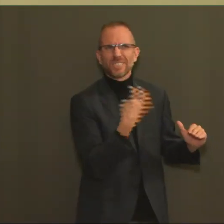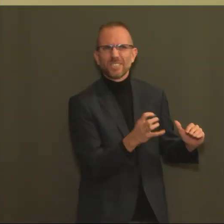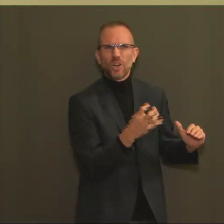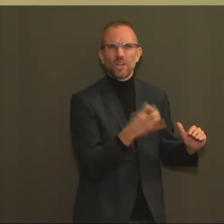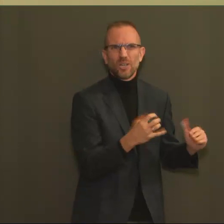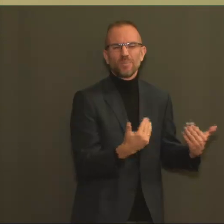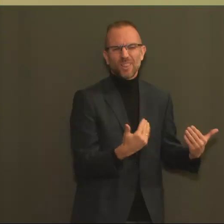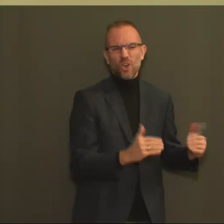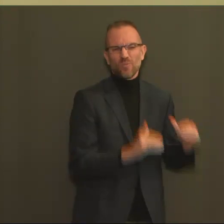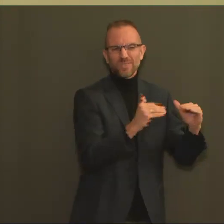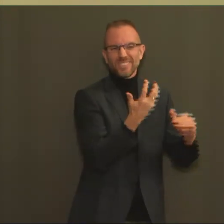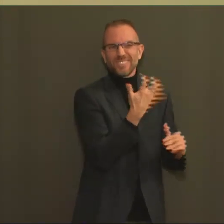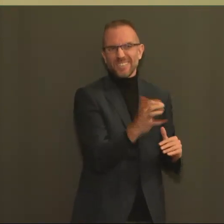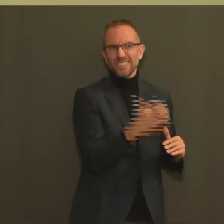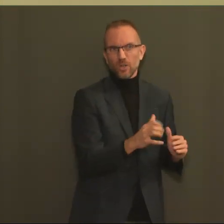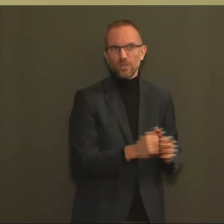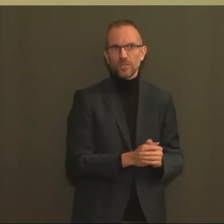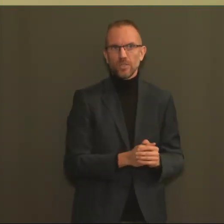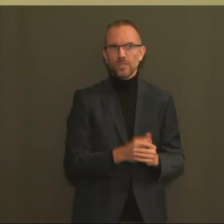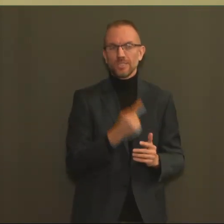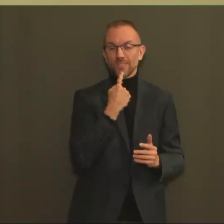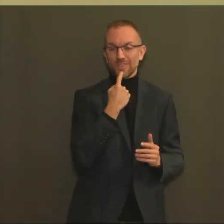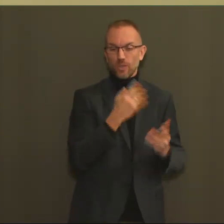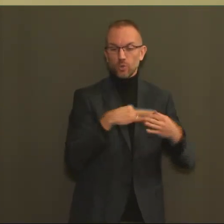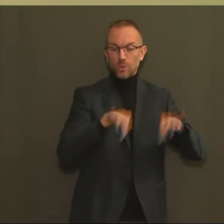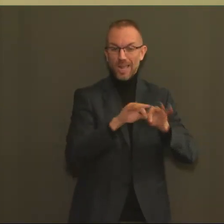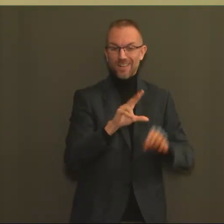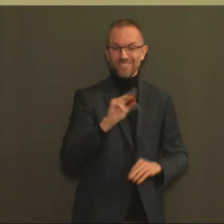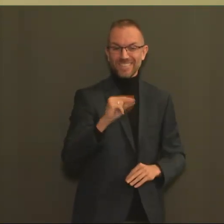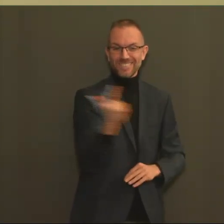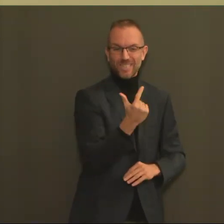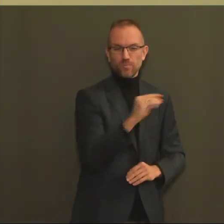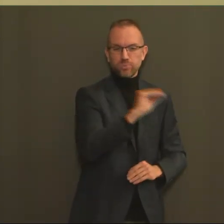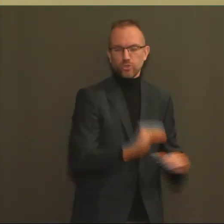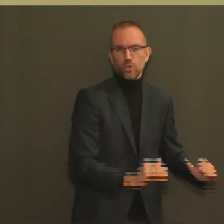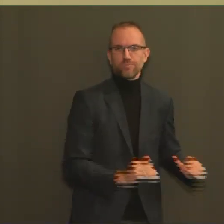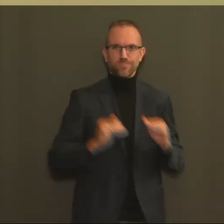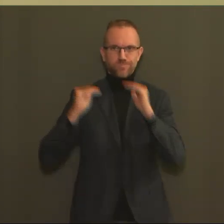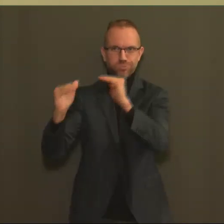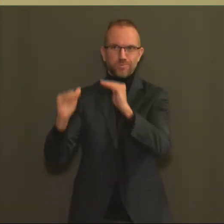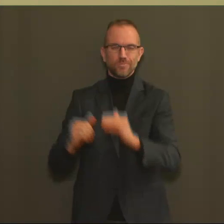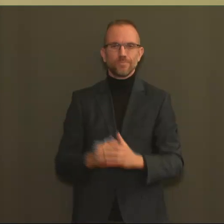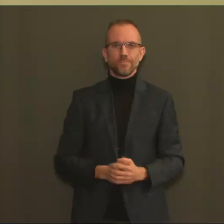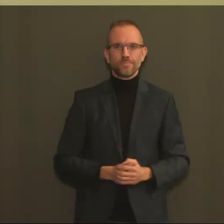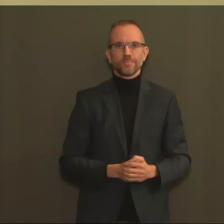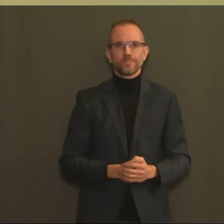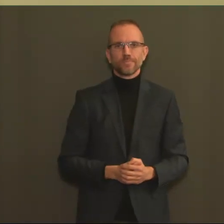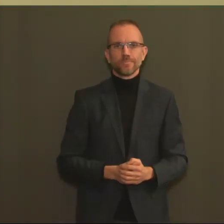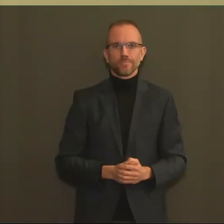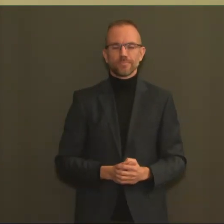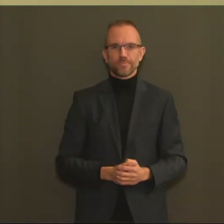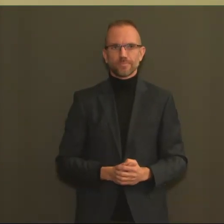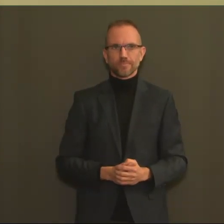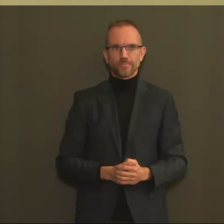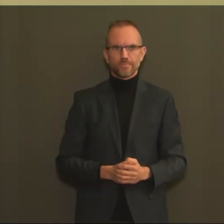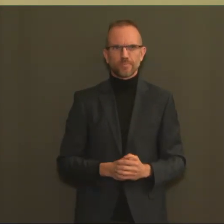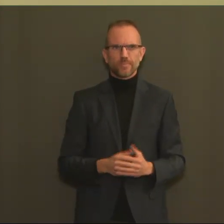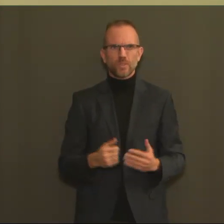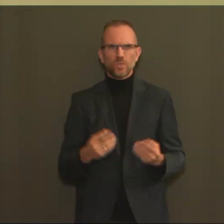defensie toch zo'n zo zie zijn werk is als helemaal dol d profiel emerald